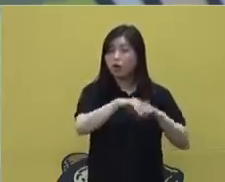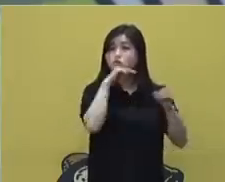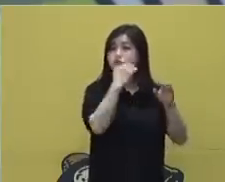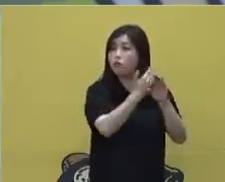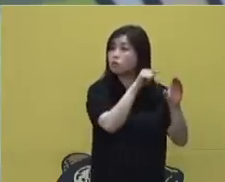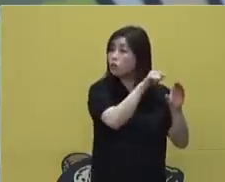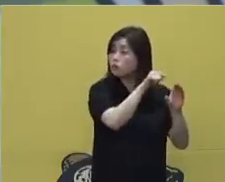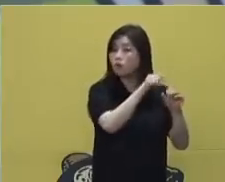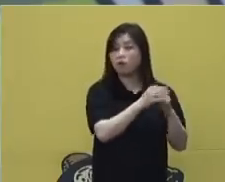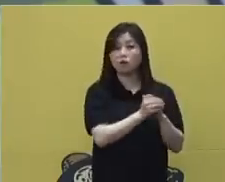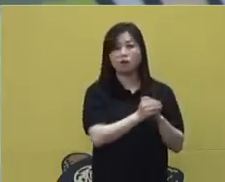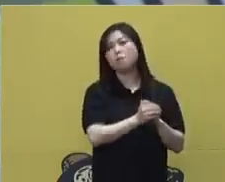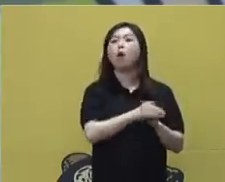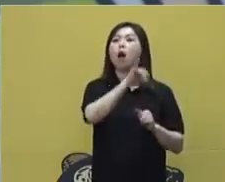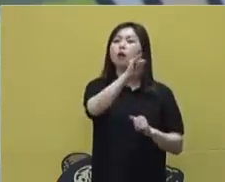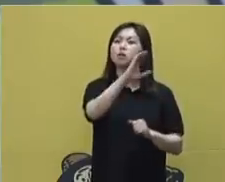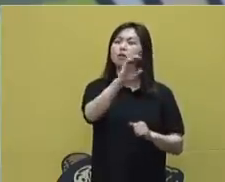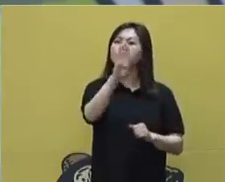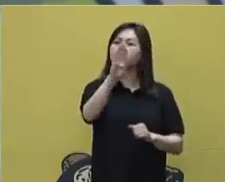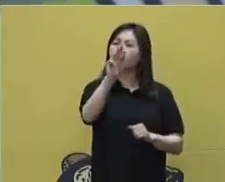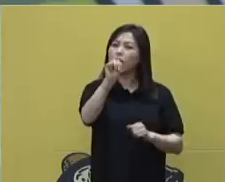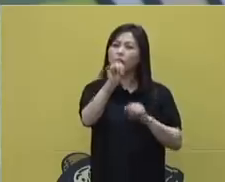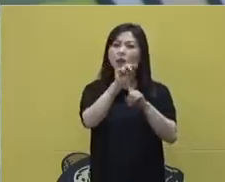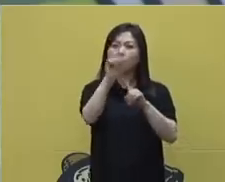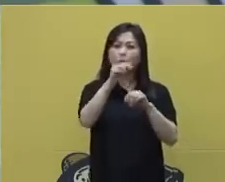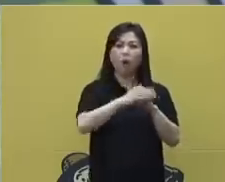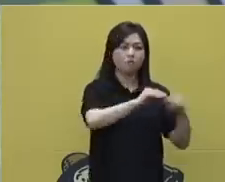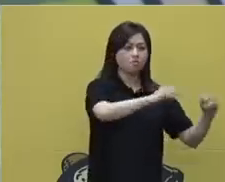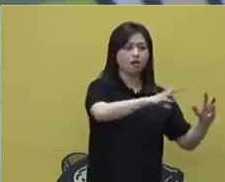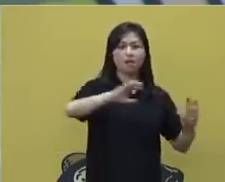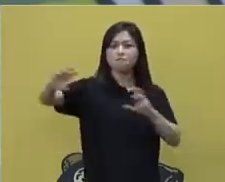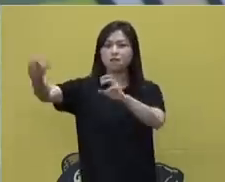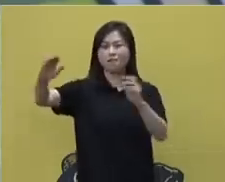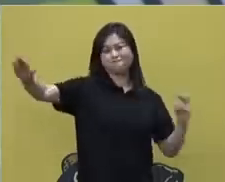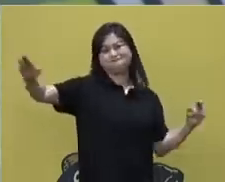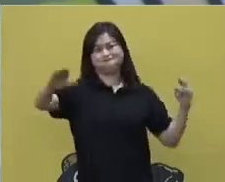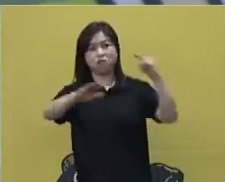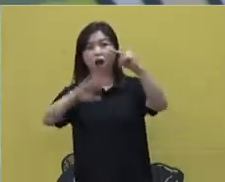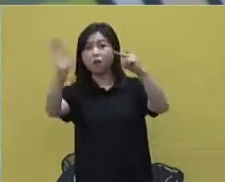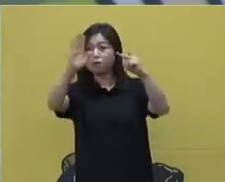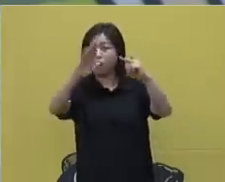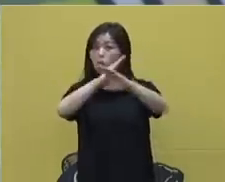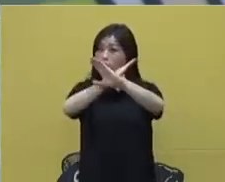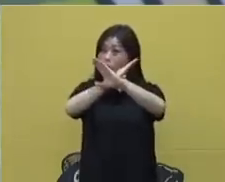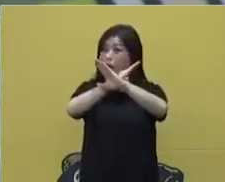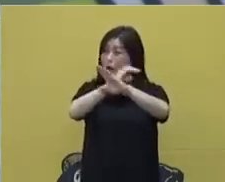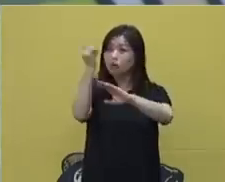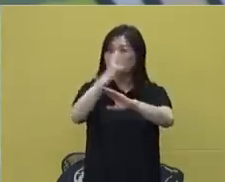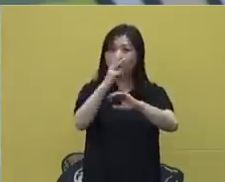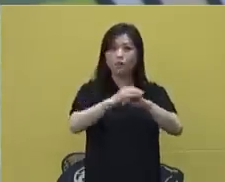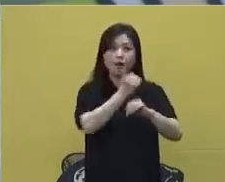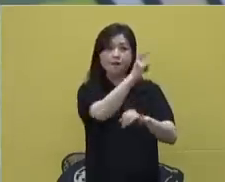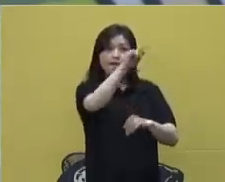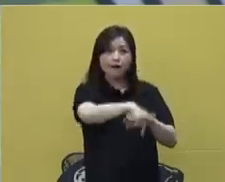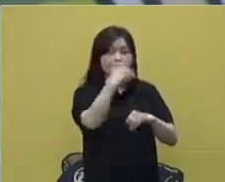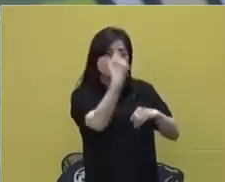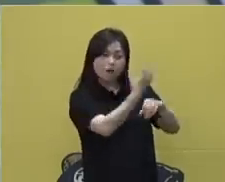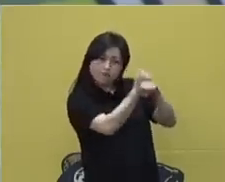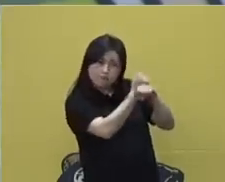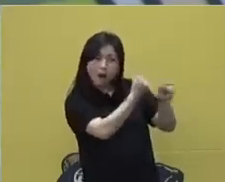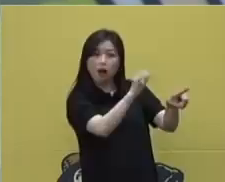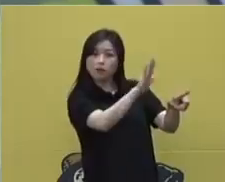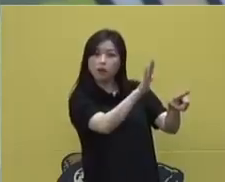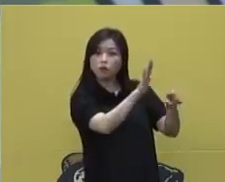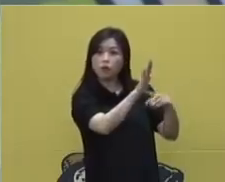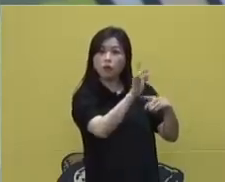뭐 ICBM 그러니까 대륙간 탄도 미사일 발사를 안 하겠다든가 핵실험을 안 하겠다든가 이런 자기들이 약속한 걸